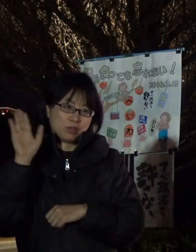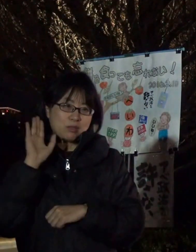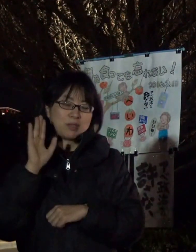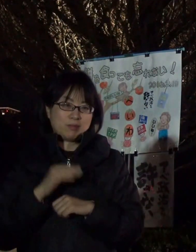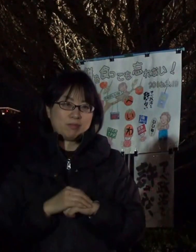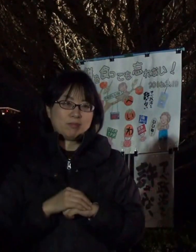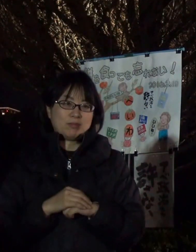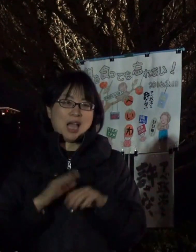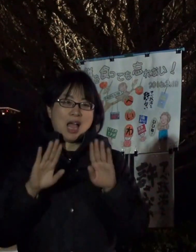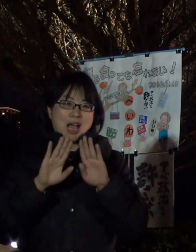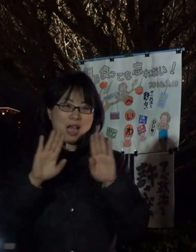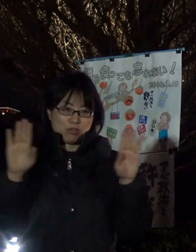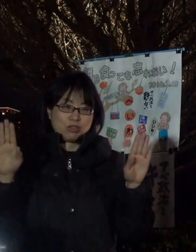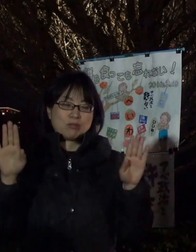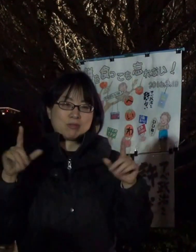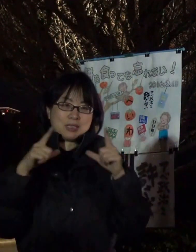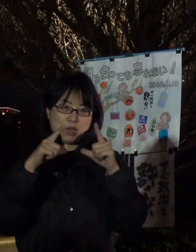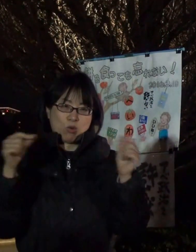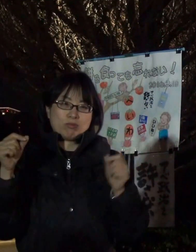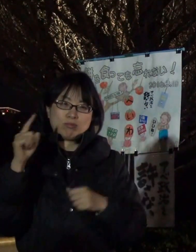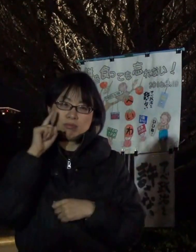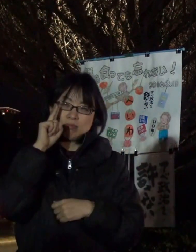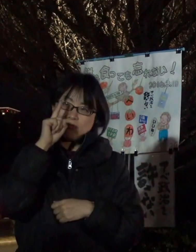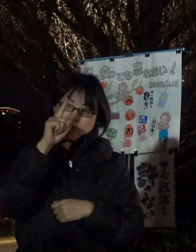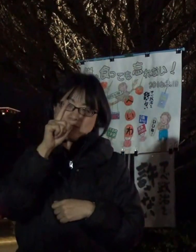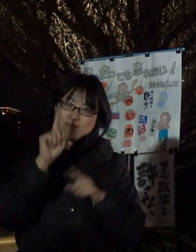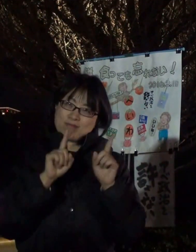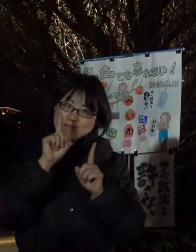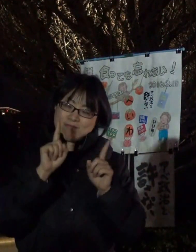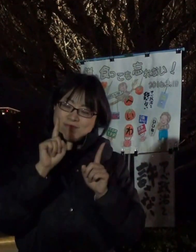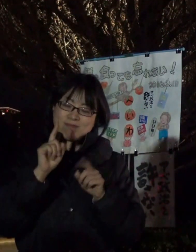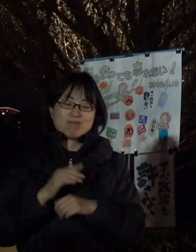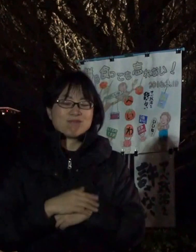いあの日本が見えてきたような気がしますけど、